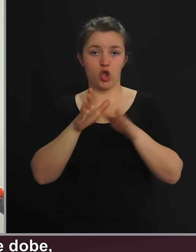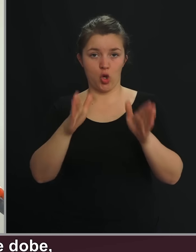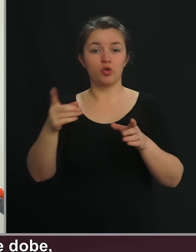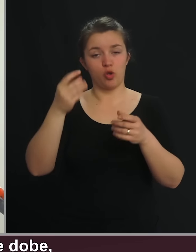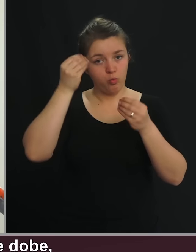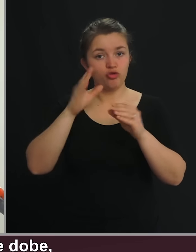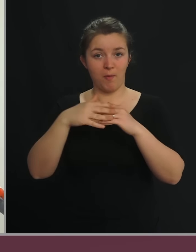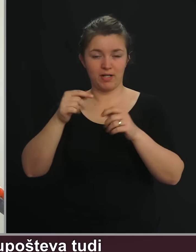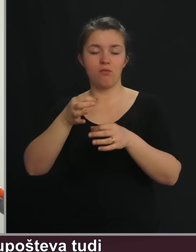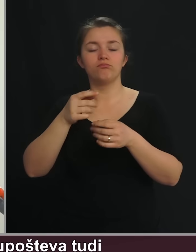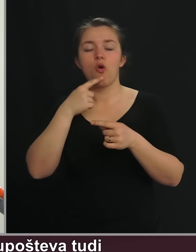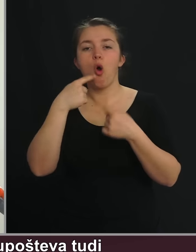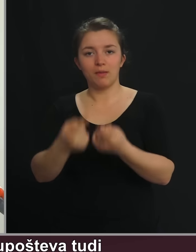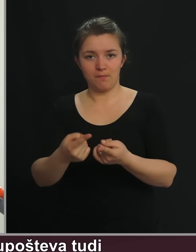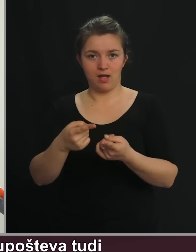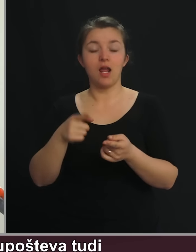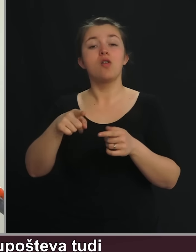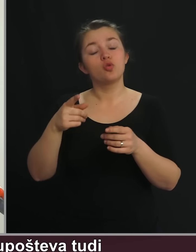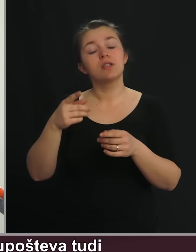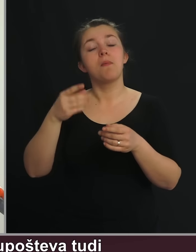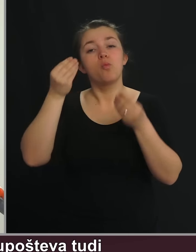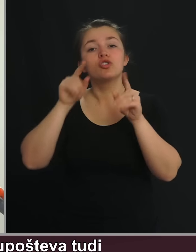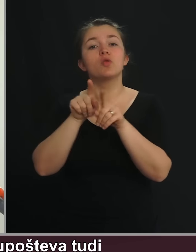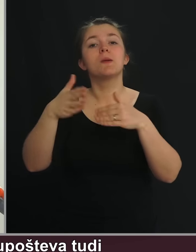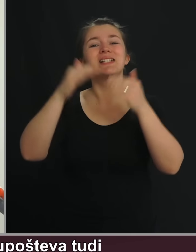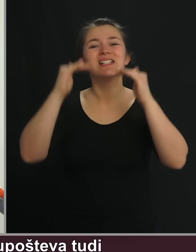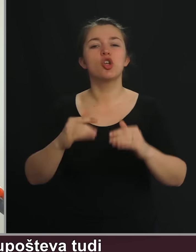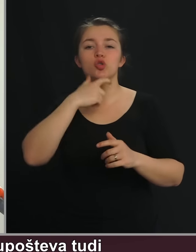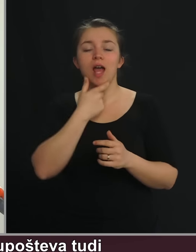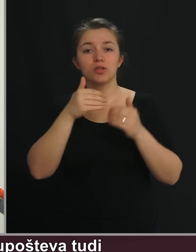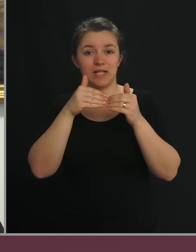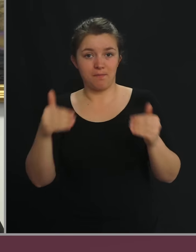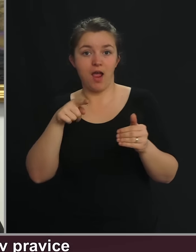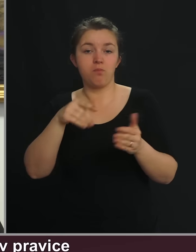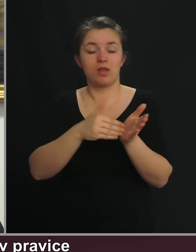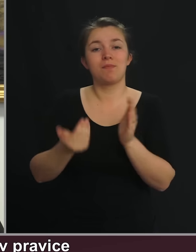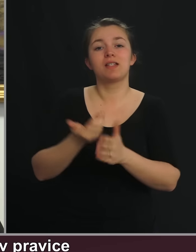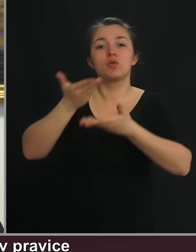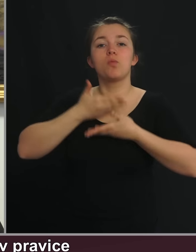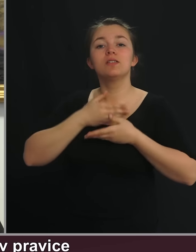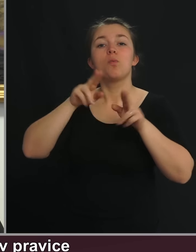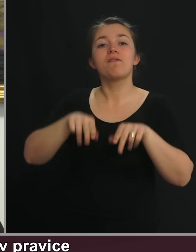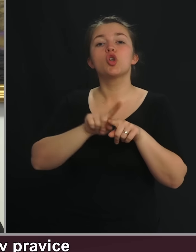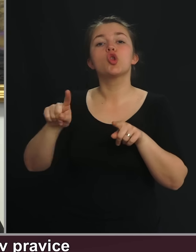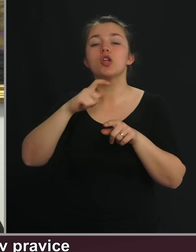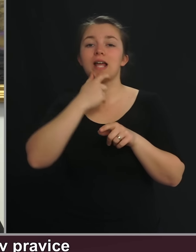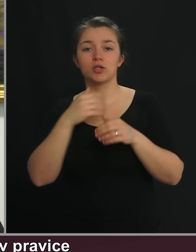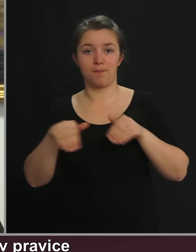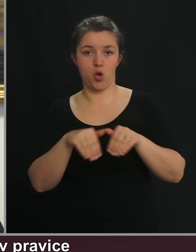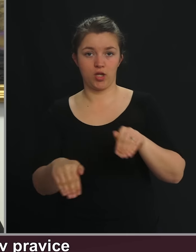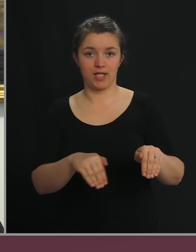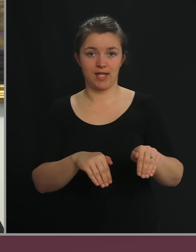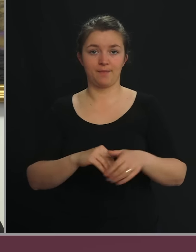se upošteva pri odmeri pokojnini, prav tako se pa prišteta doba upošteva tudi za znižanje starostne meje, ki je potrebna za pridobitev pravice do